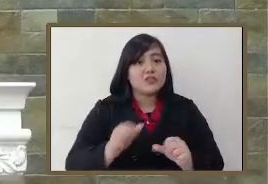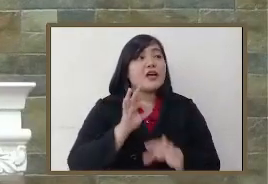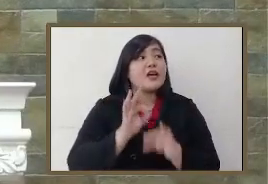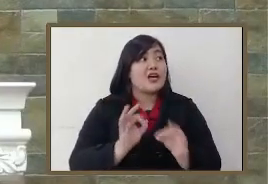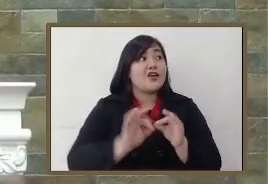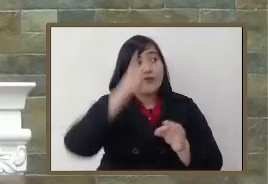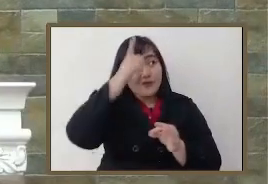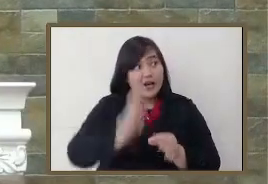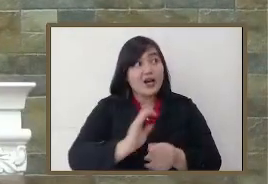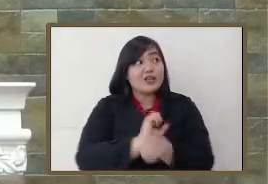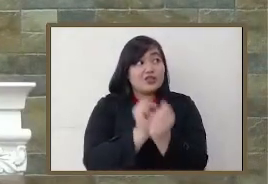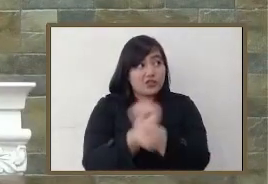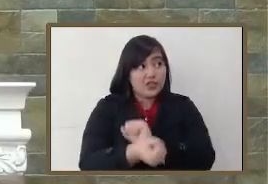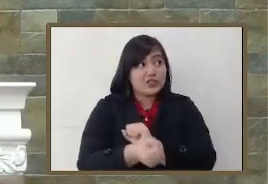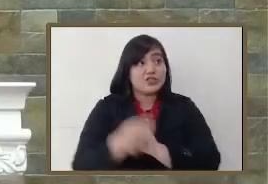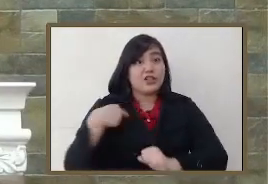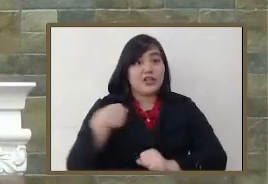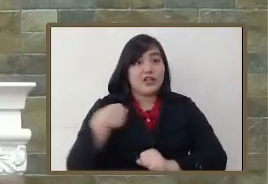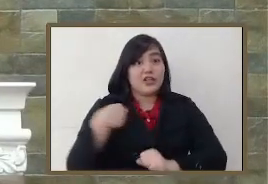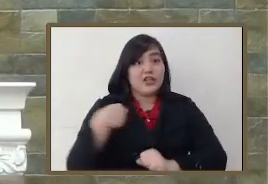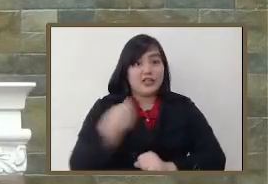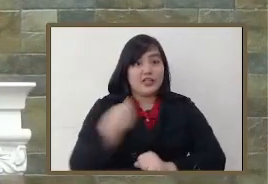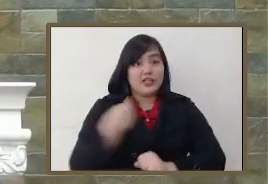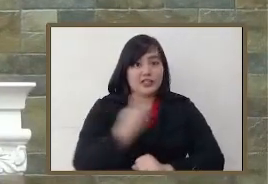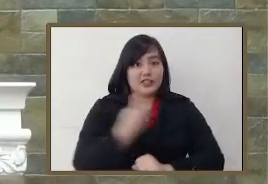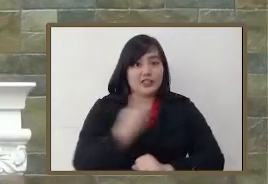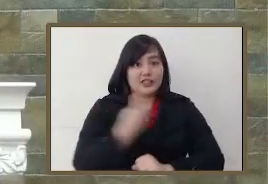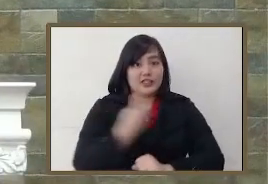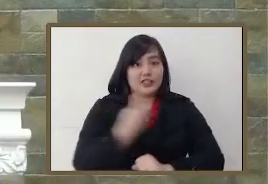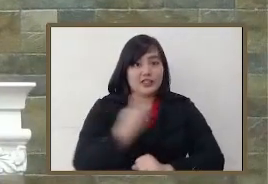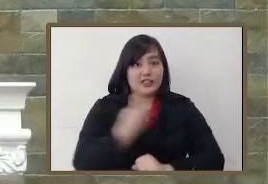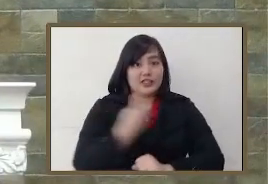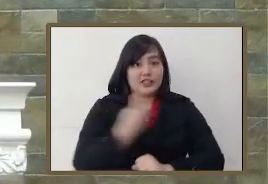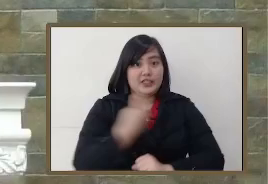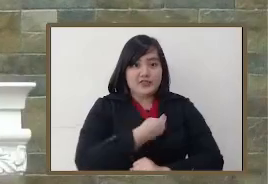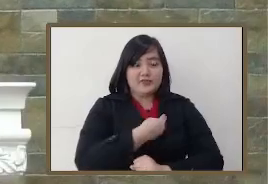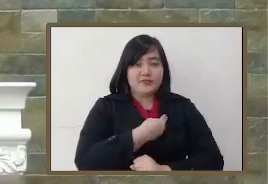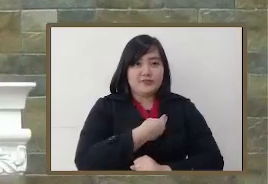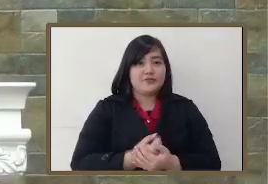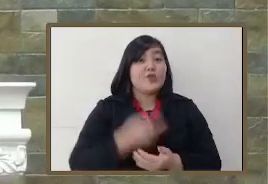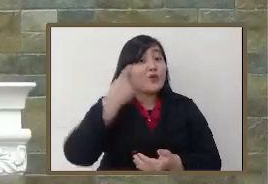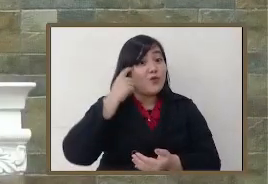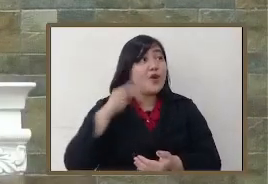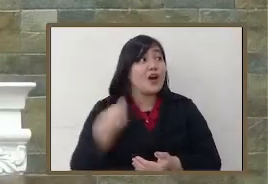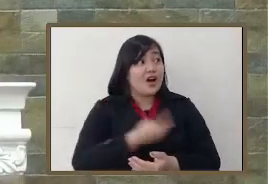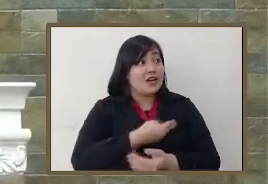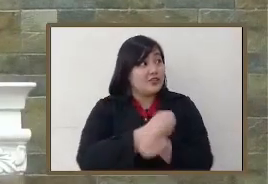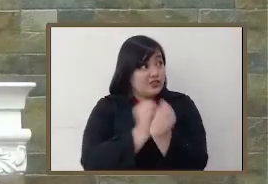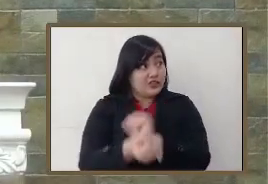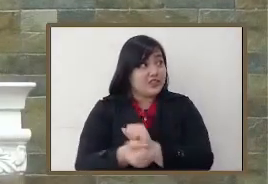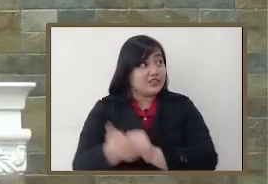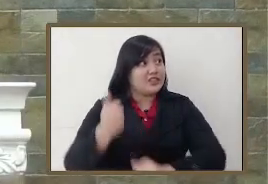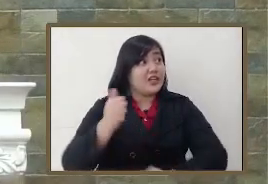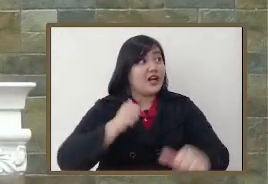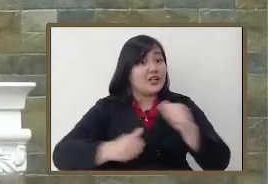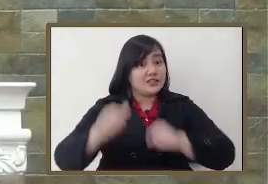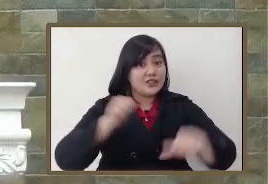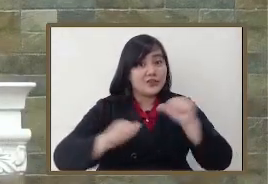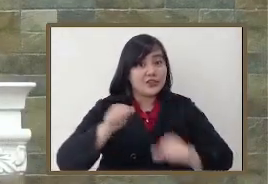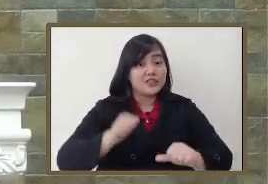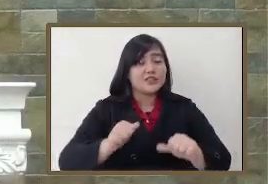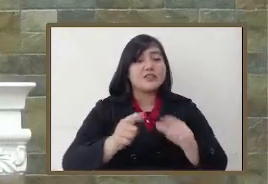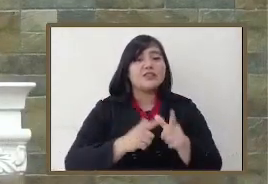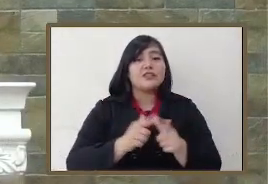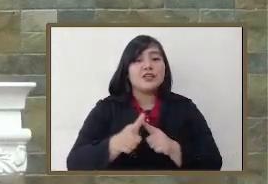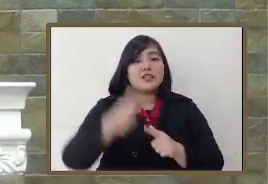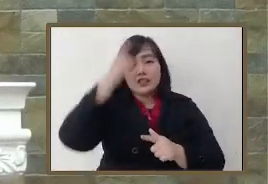mo. Para mapalitan ang trabaho mo, papalitan ng Diyos ang pagkatao mo. Nasabi ko na po yan sa inyo. Alright?